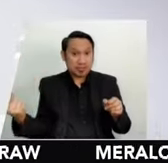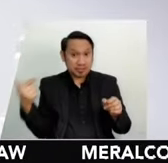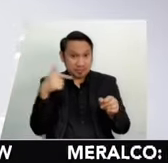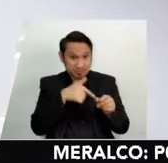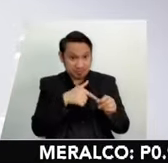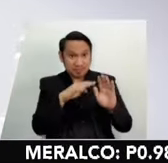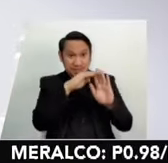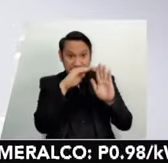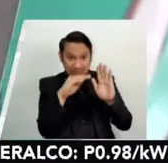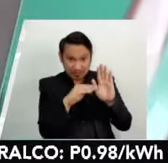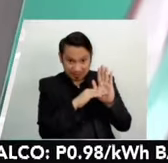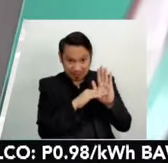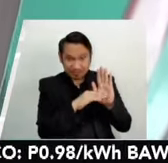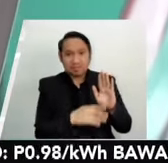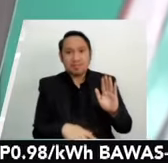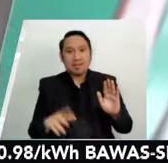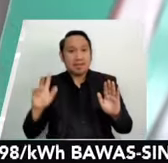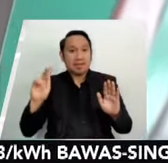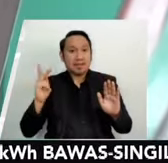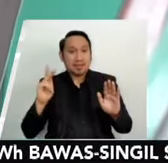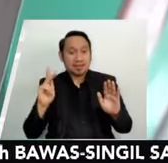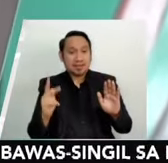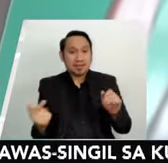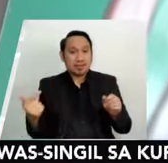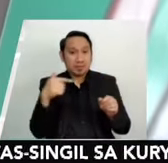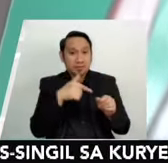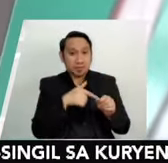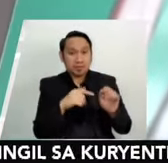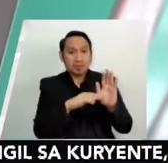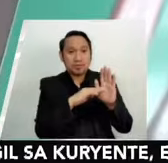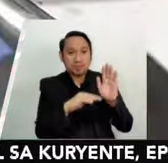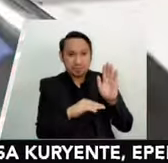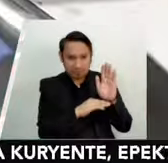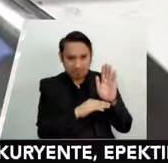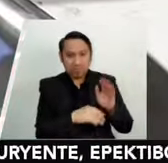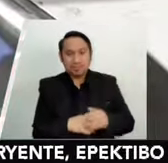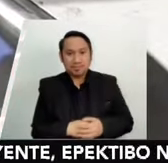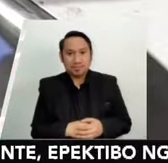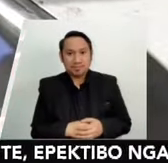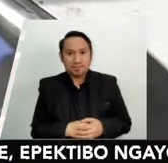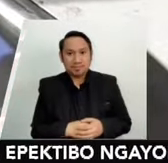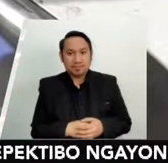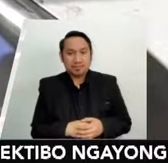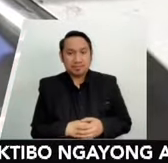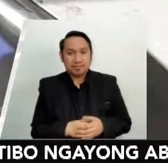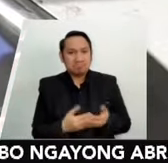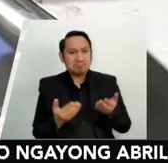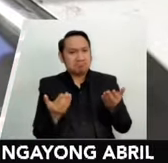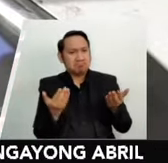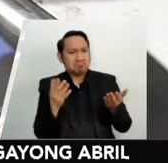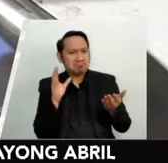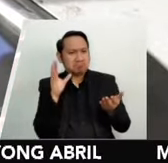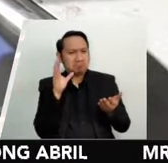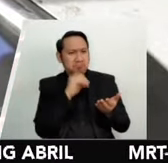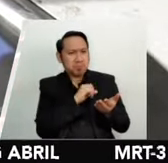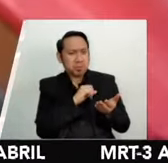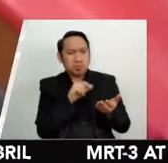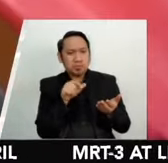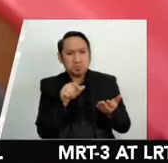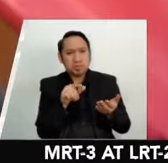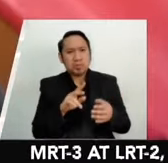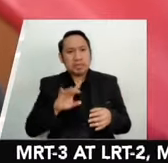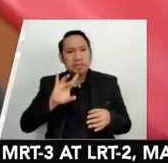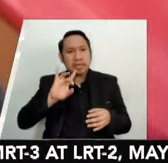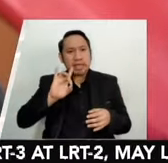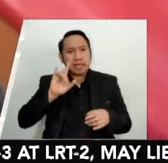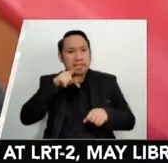gasolina at 1 peso at 40 centavos sa kada litro ng kerosene. Sa pagtataya ng GMA Integrated News Research, ito na ikawalong pagtaas sa